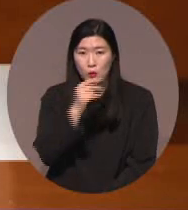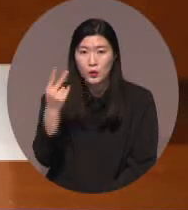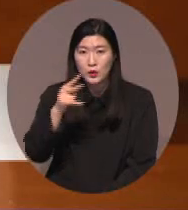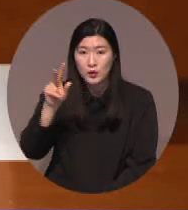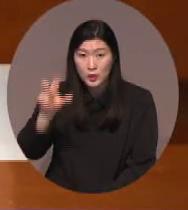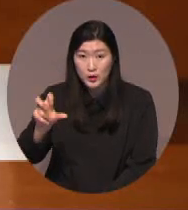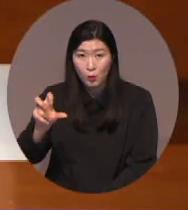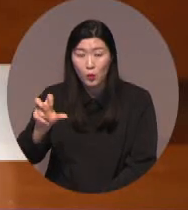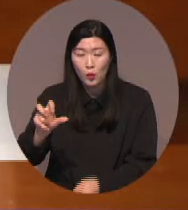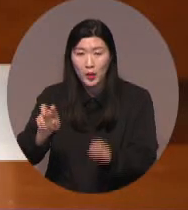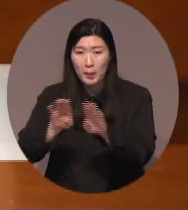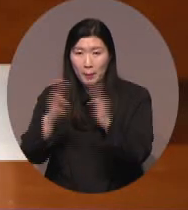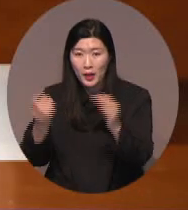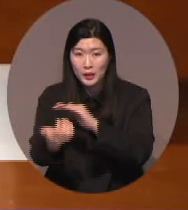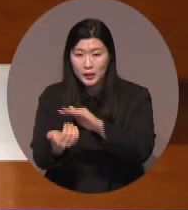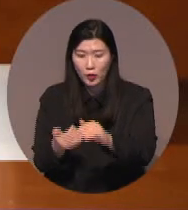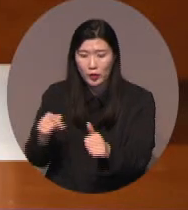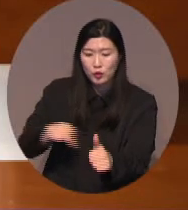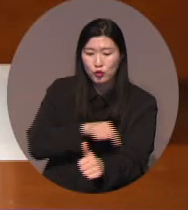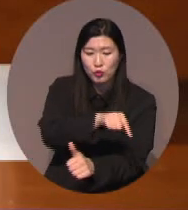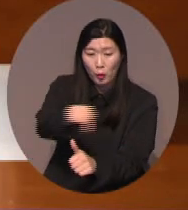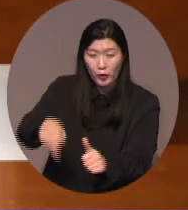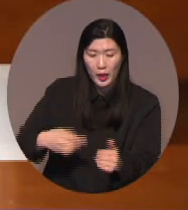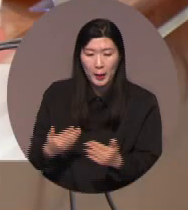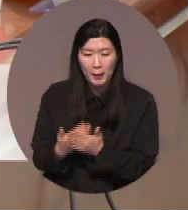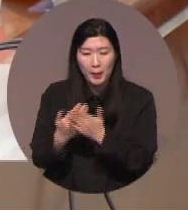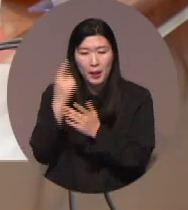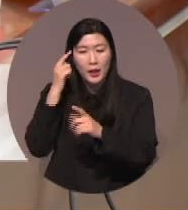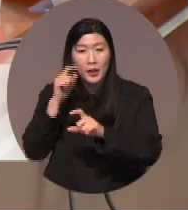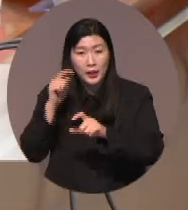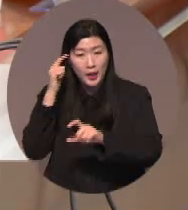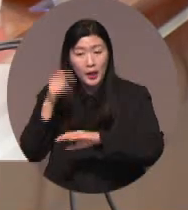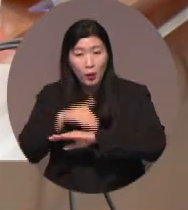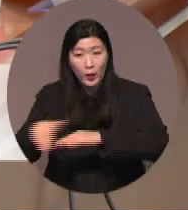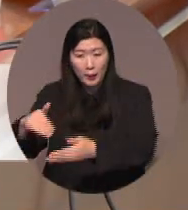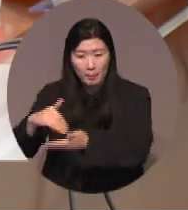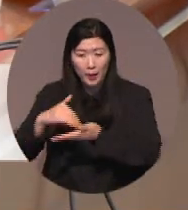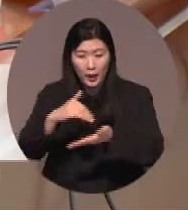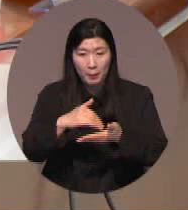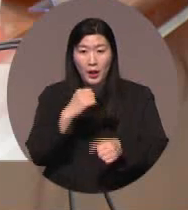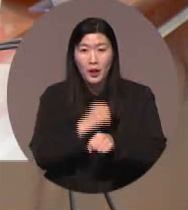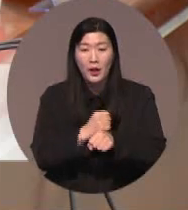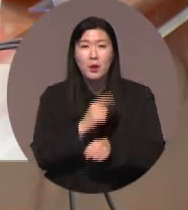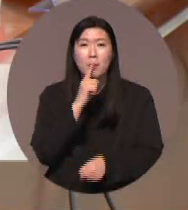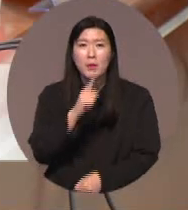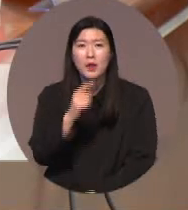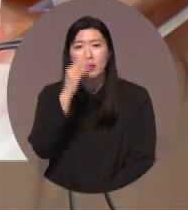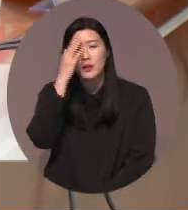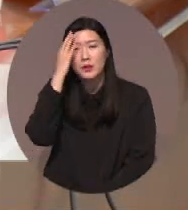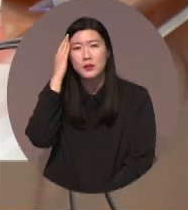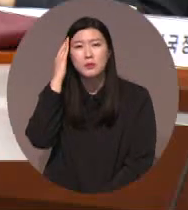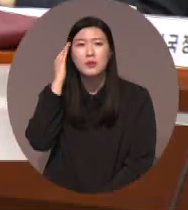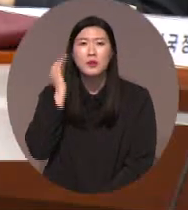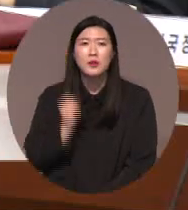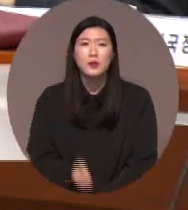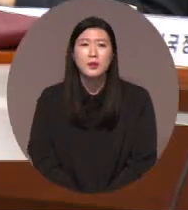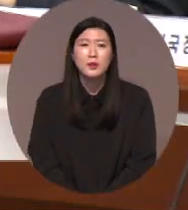역사 완공을 앞두고 주변 개발 계획을 세워 완공전을 어느 정도 개발이 이루어져야 한다고 주문했습니다